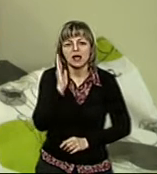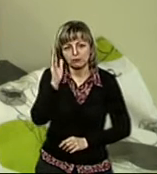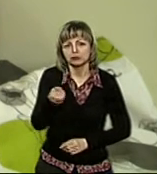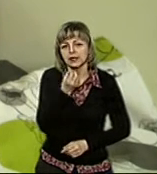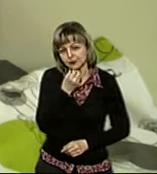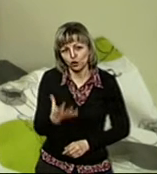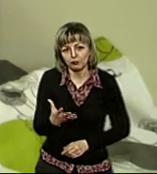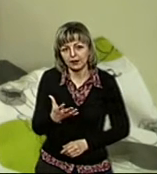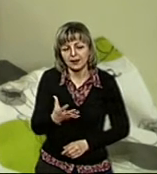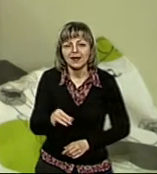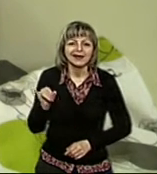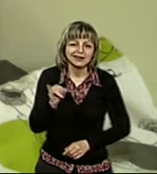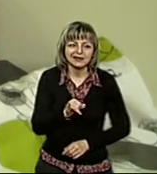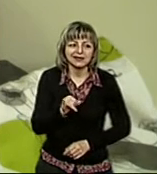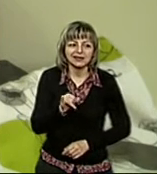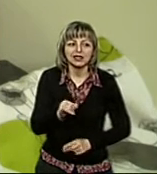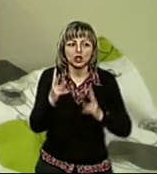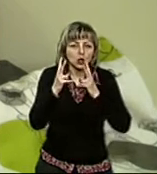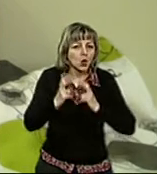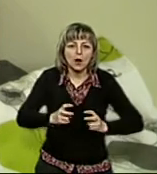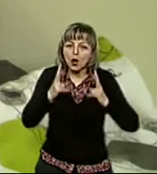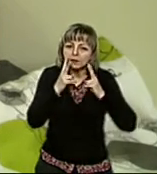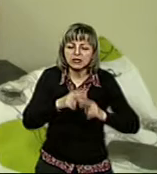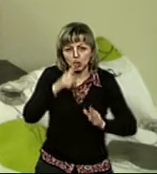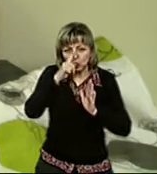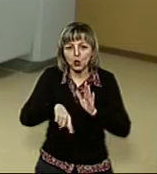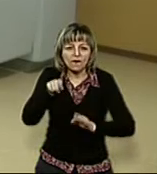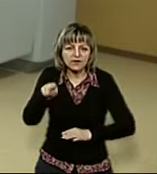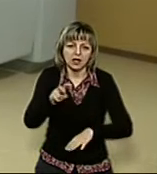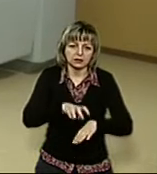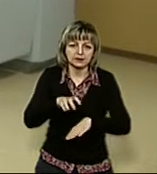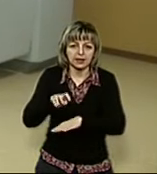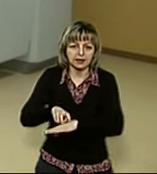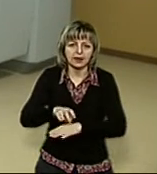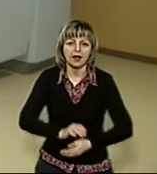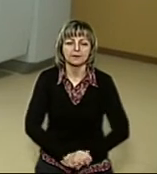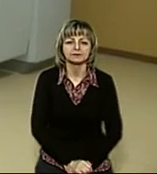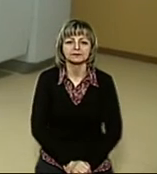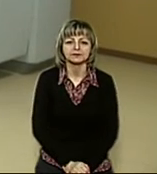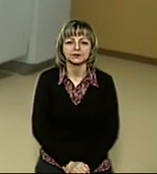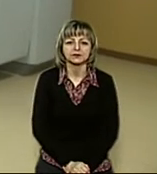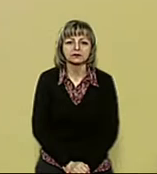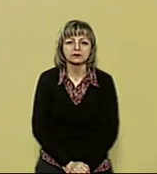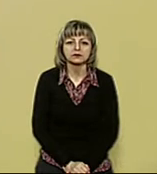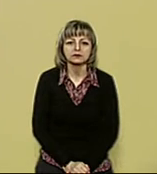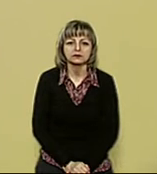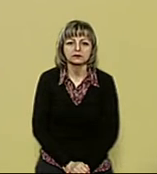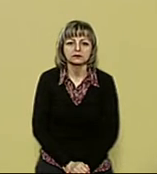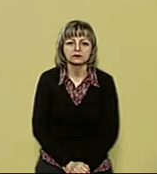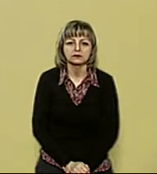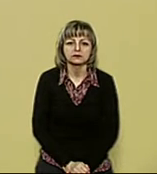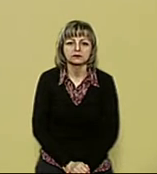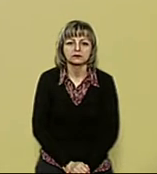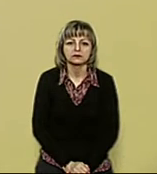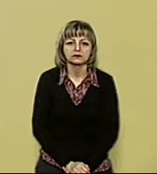добре. Ось. І обстежуватись, довірятися лікарям. Тетяна Біскуп, Валентин Климович. Новини на